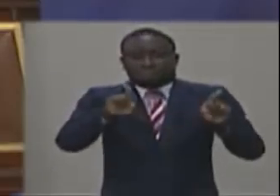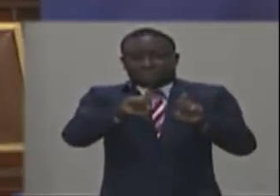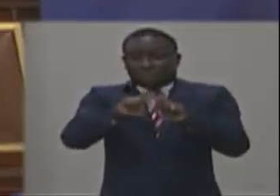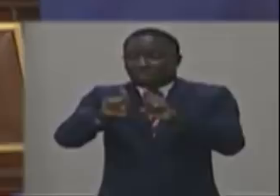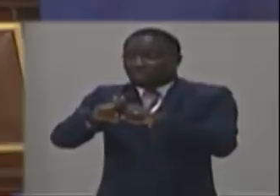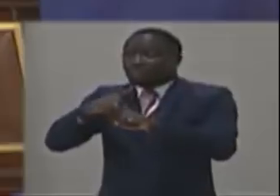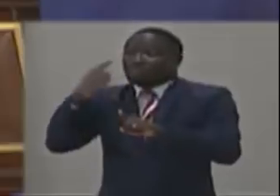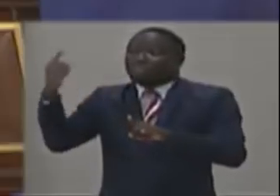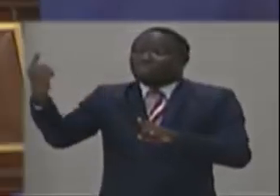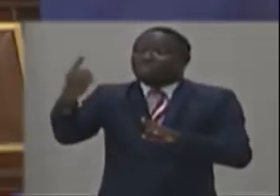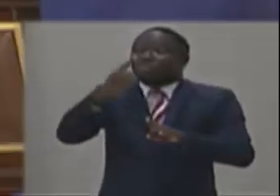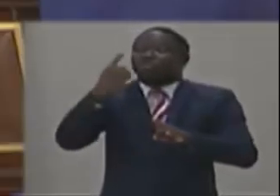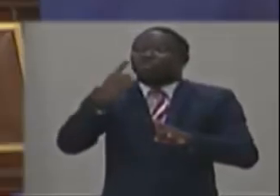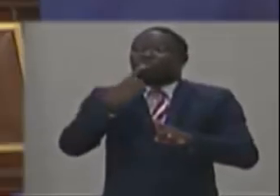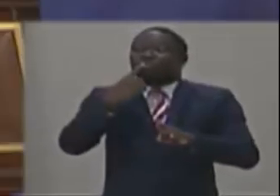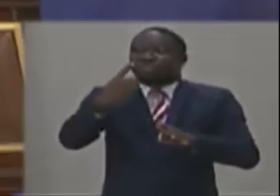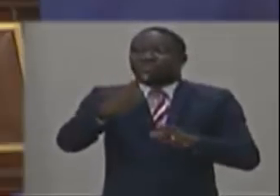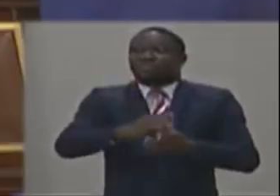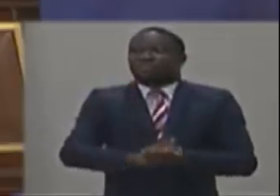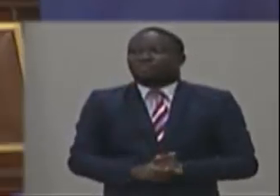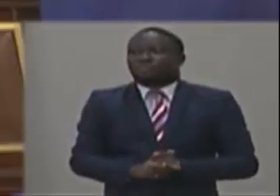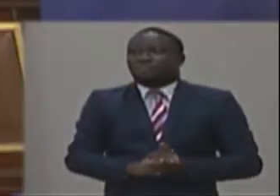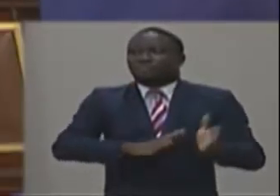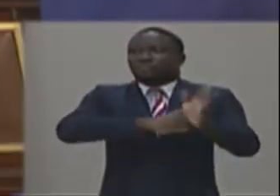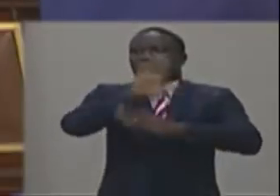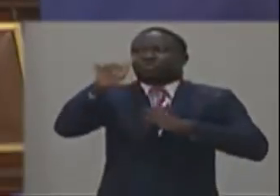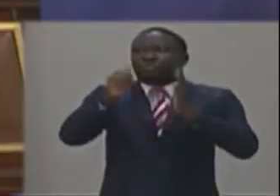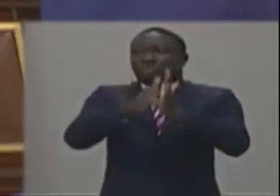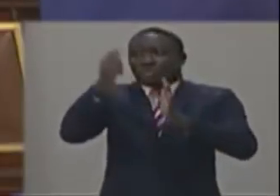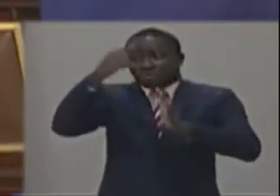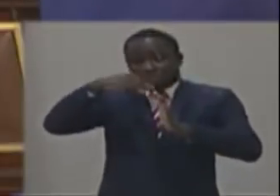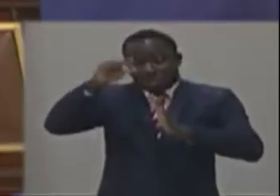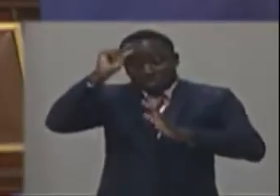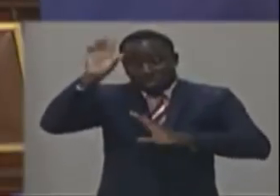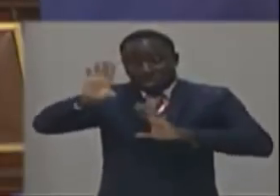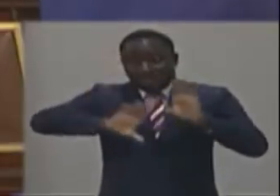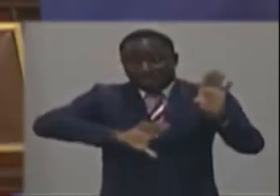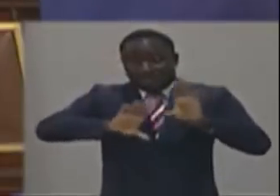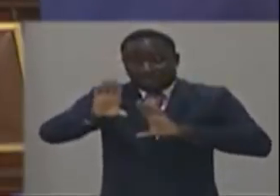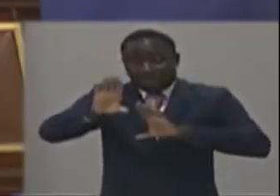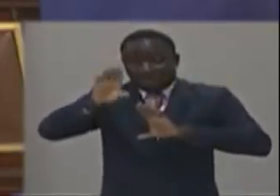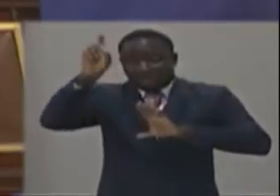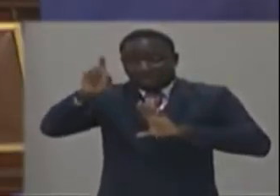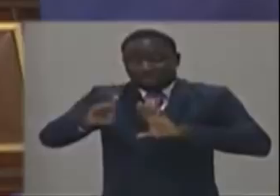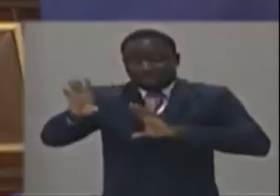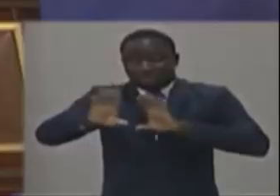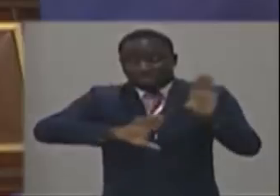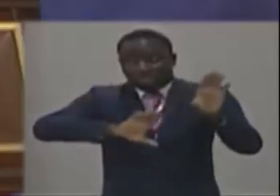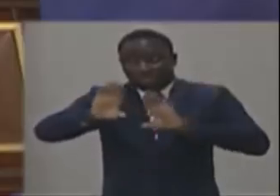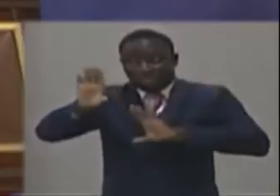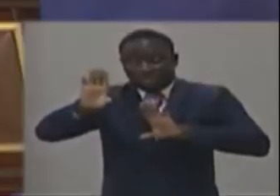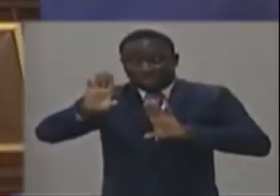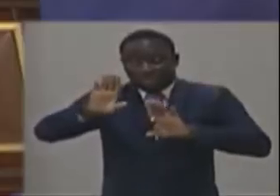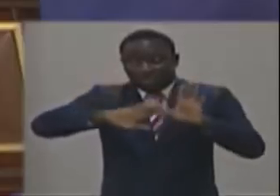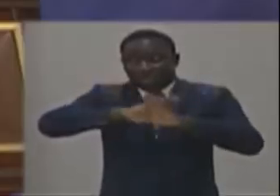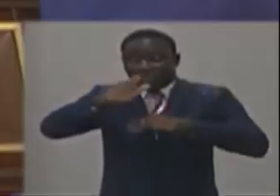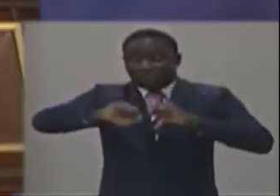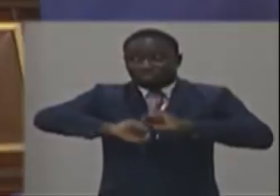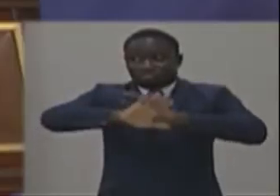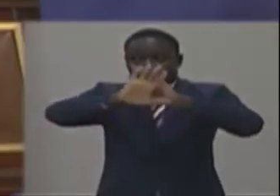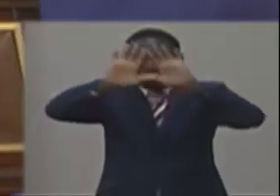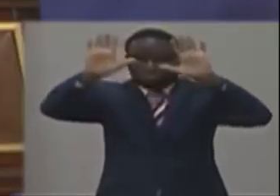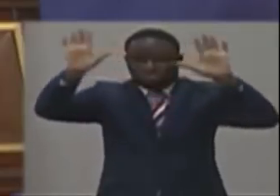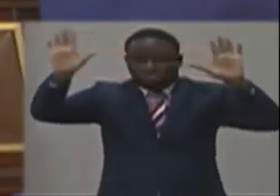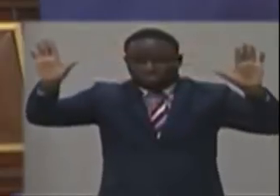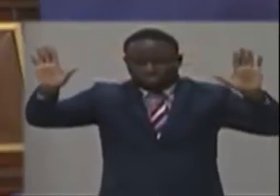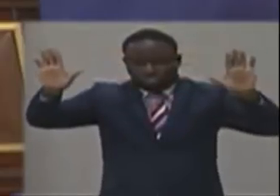Comme moi t'ai toujours dit, tout ce gouvernement a fait, nous voulons faire dans toute transparence.